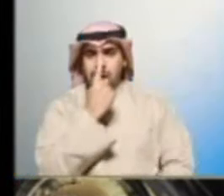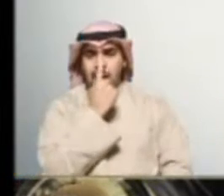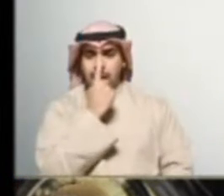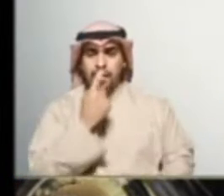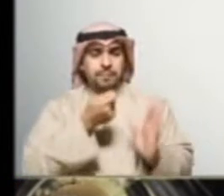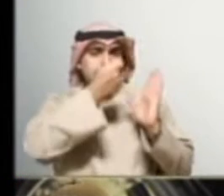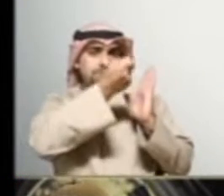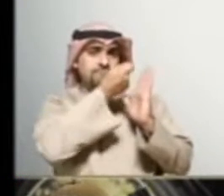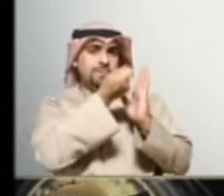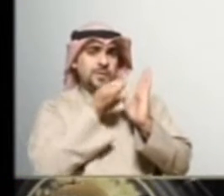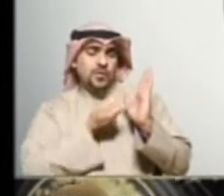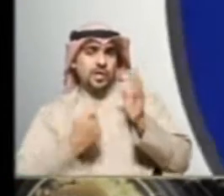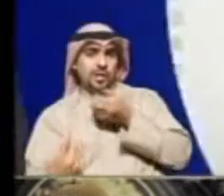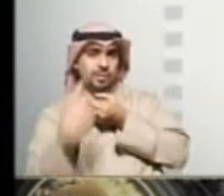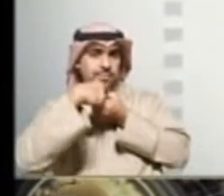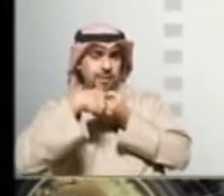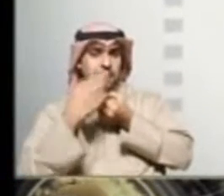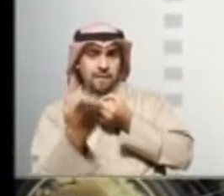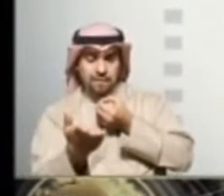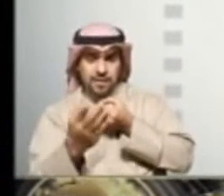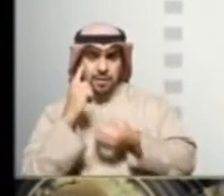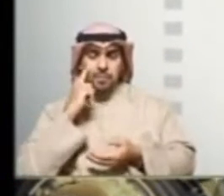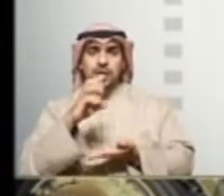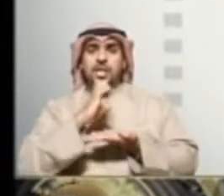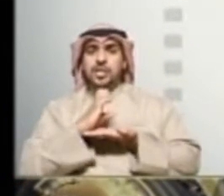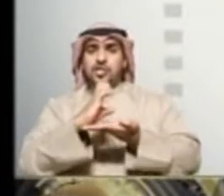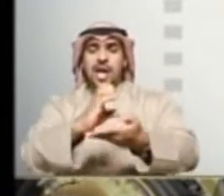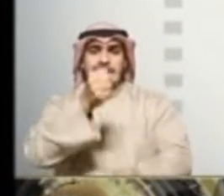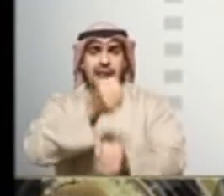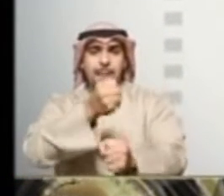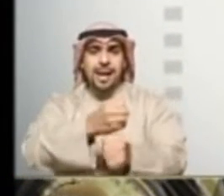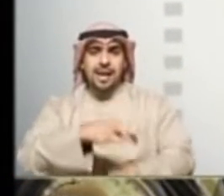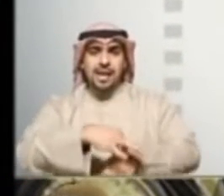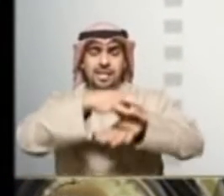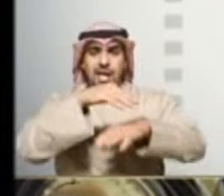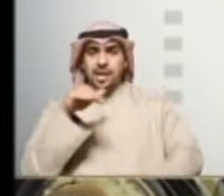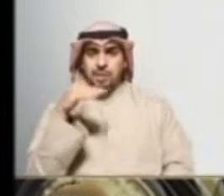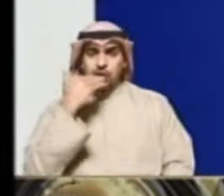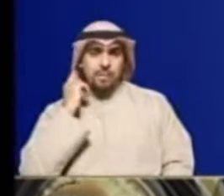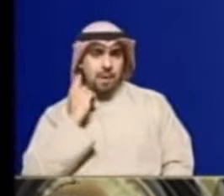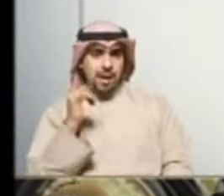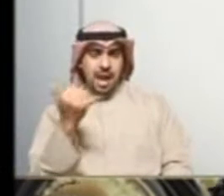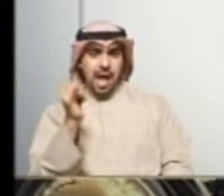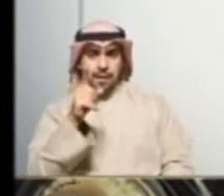في مسابقة جائزة مركز العمل الإنساني للشباب العربي التي تنظمها الهيئة العامة